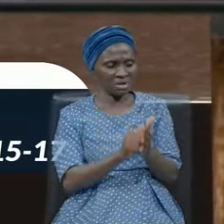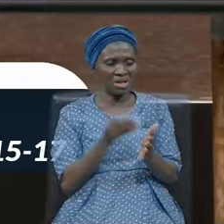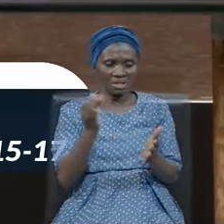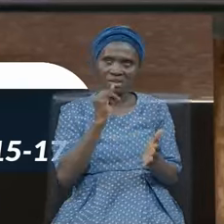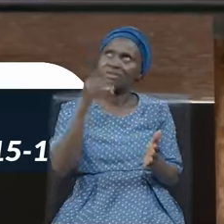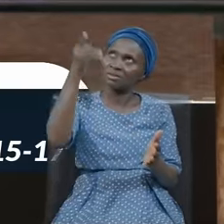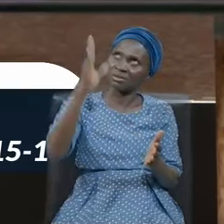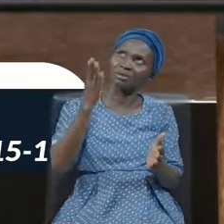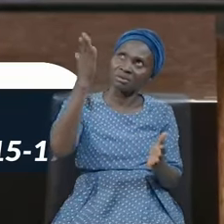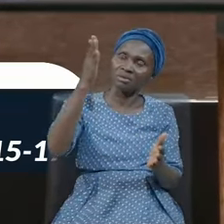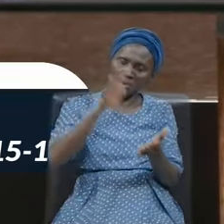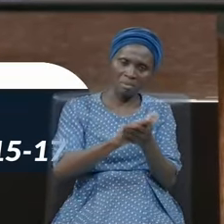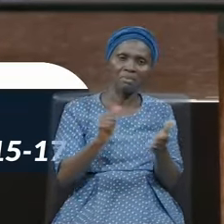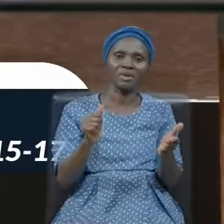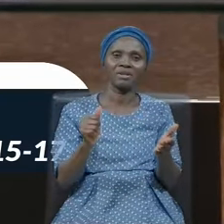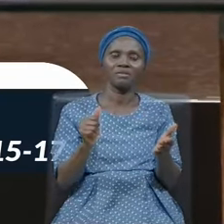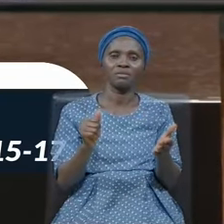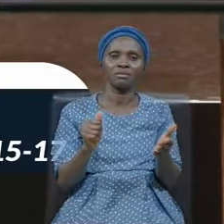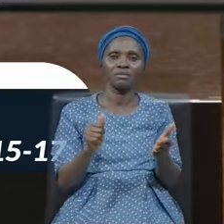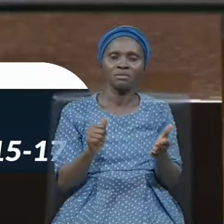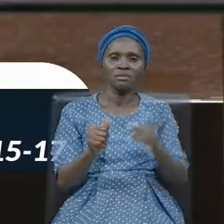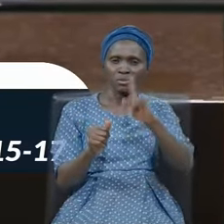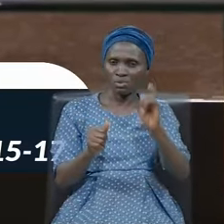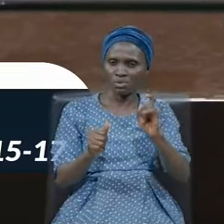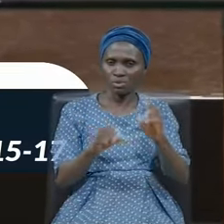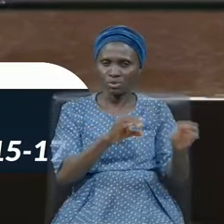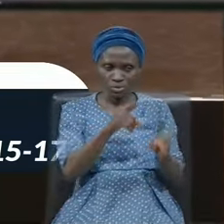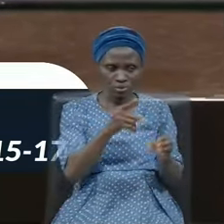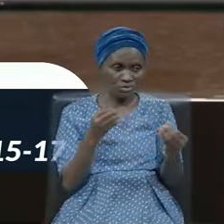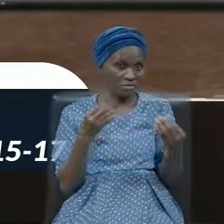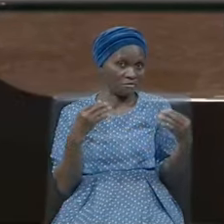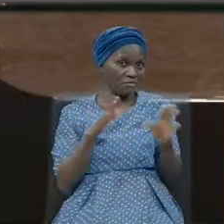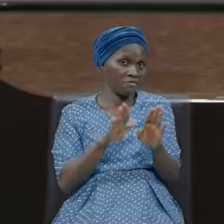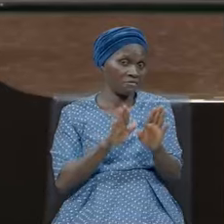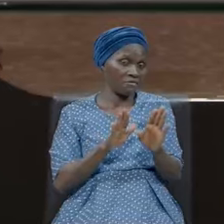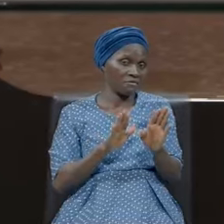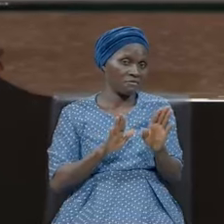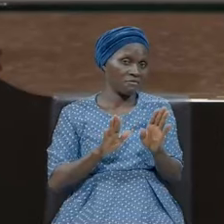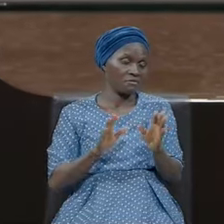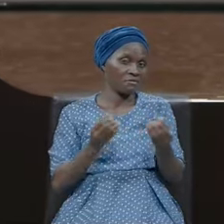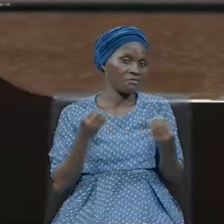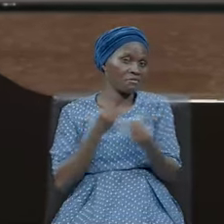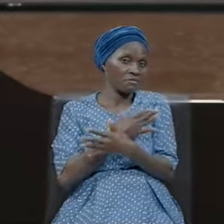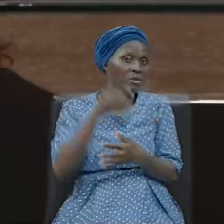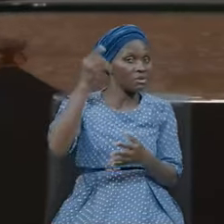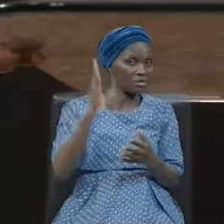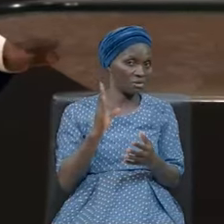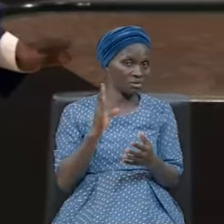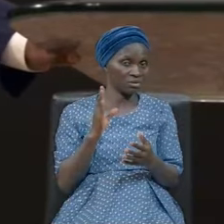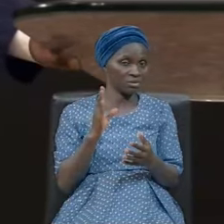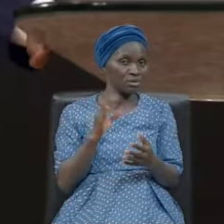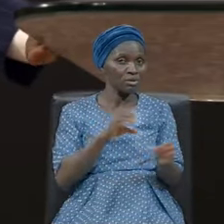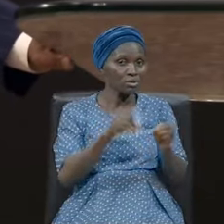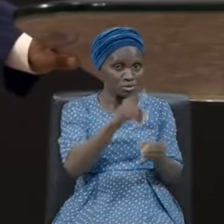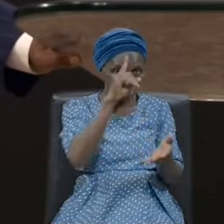en face de la loi de Dieu? Je crois en Dieu. Est-ce que vous le croyez? Est-ce que